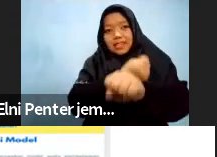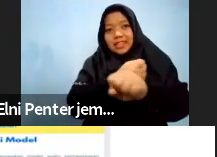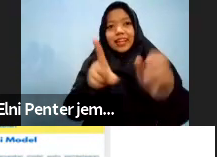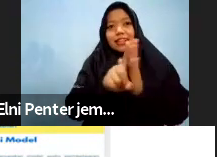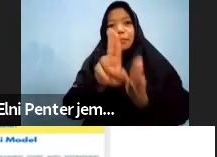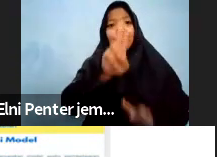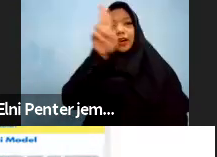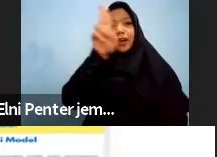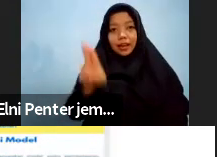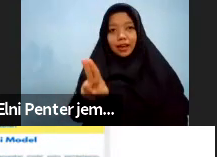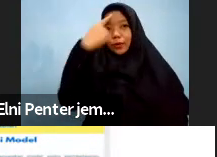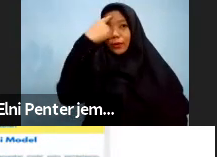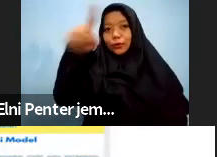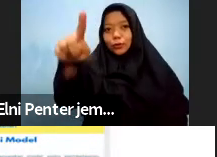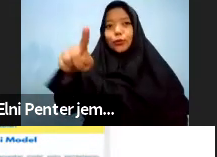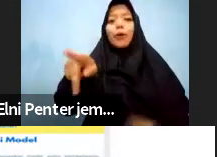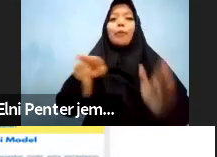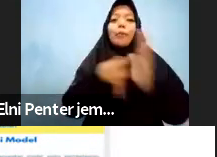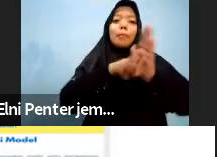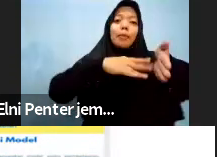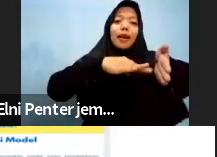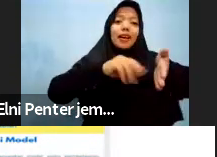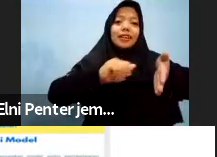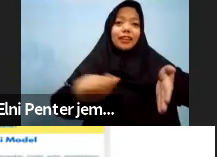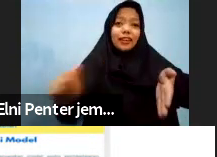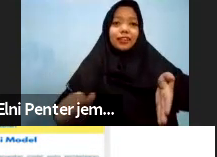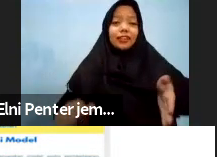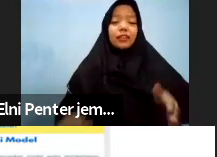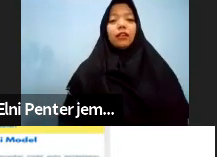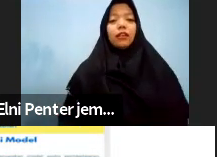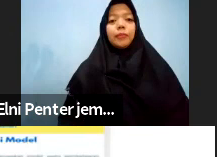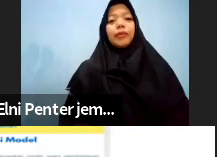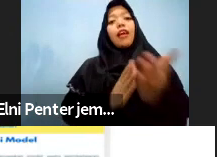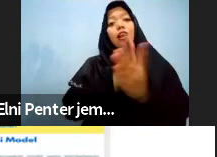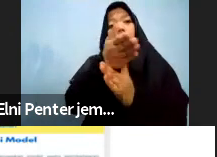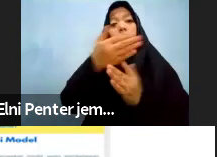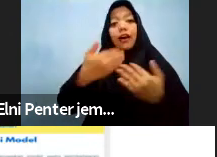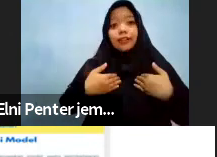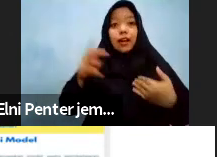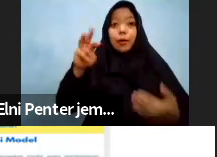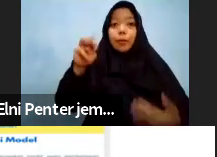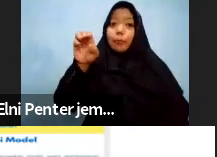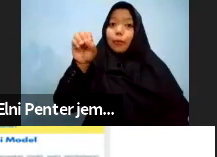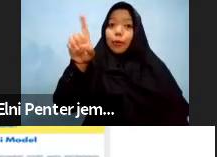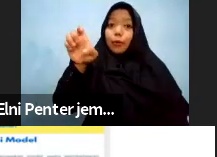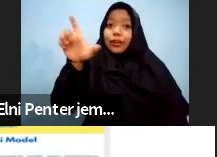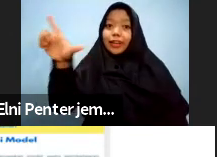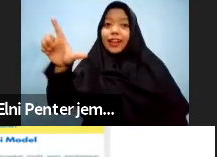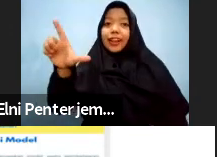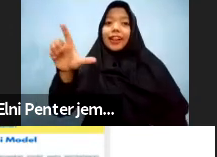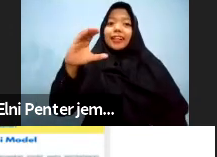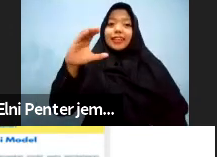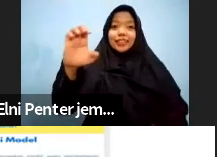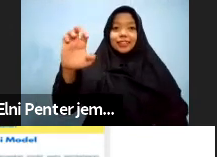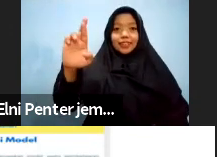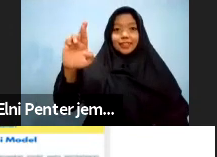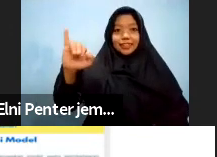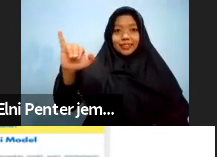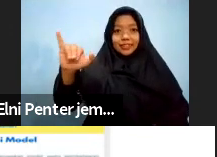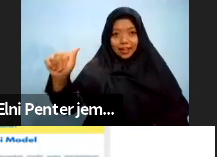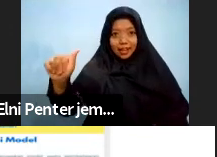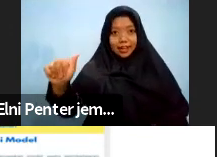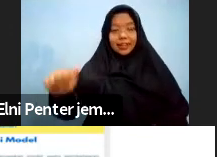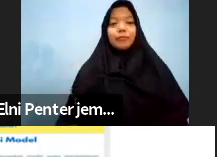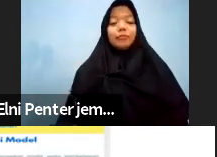alternatif pembelajaran Lalu ada model ceria ceria ini cerita jadi yang ini Ini model